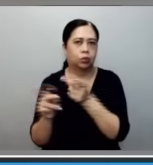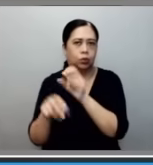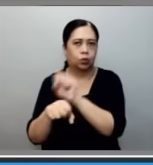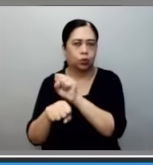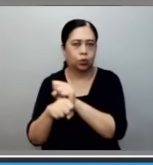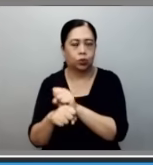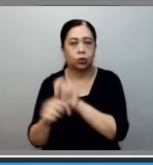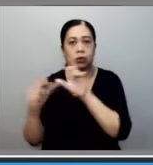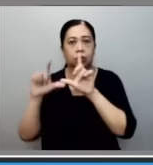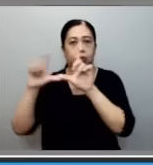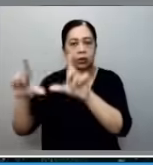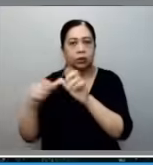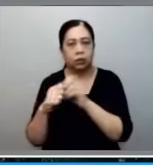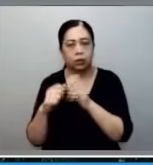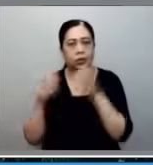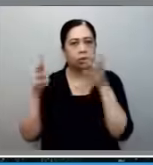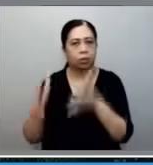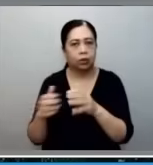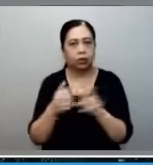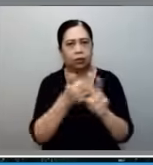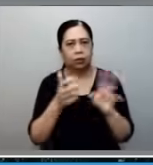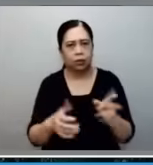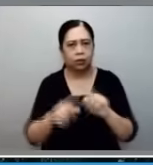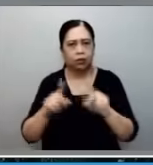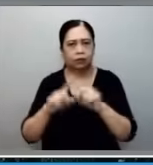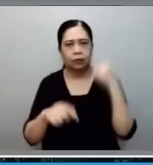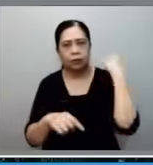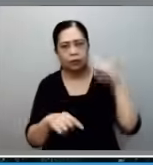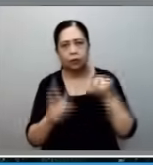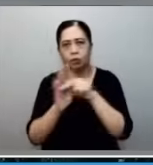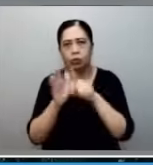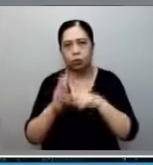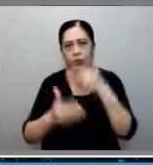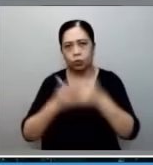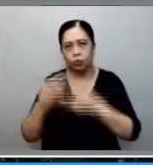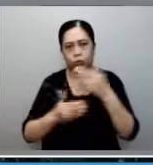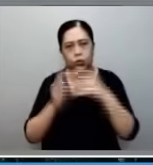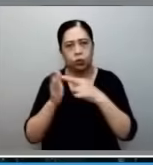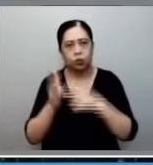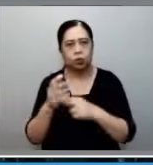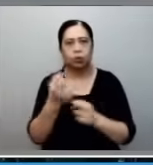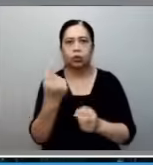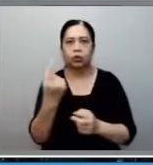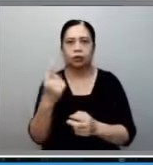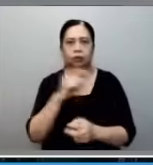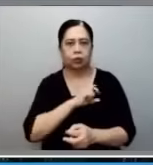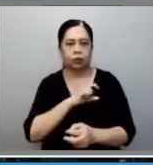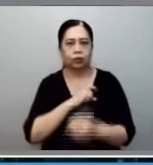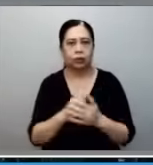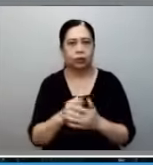naman sa reklamong pag-aabandona sa biktima at iba pang paglabag sa police operational procedure ang 11 pulis. Iba pa sila